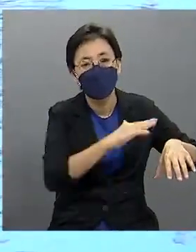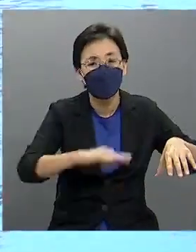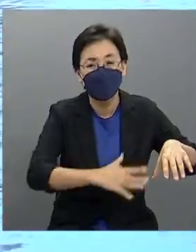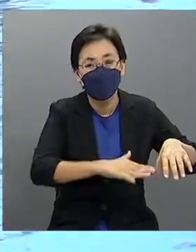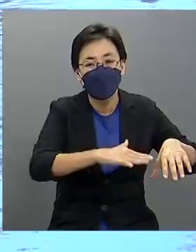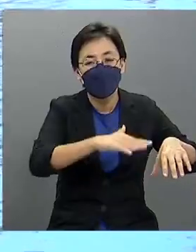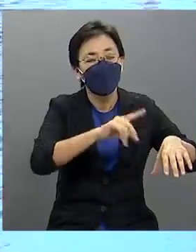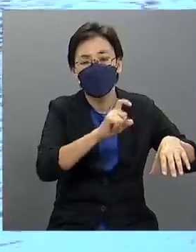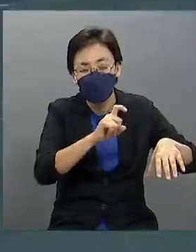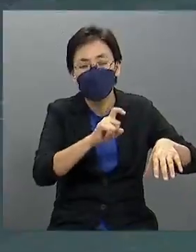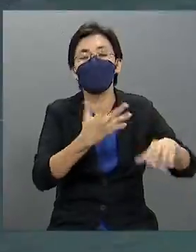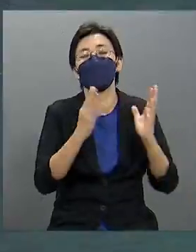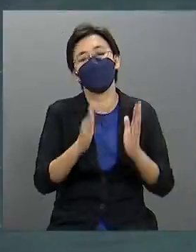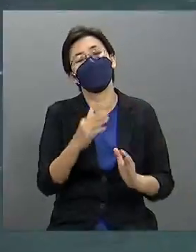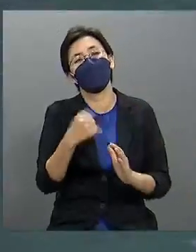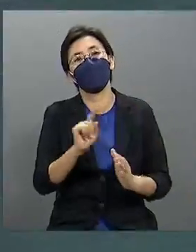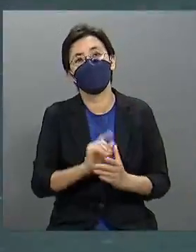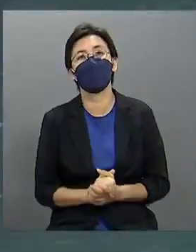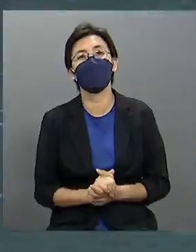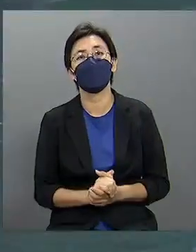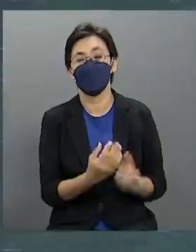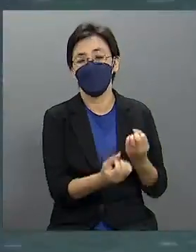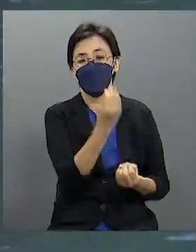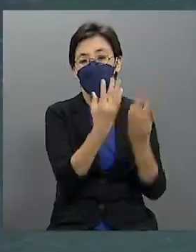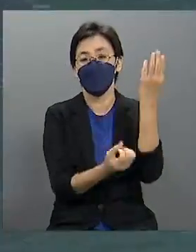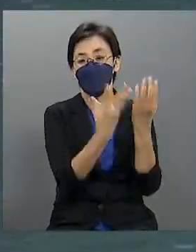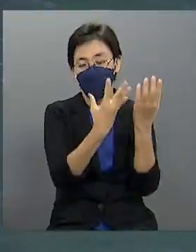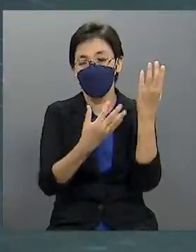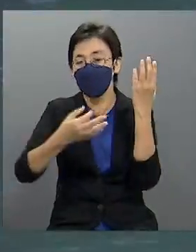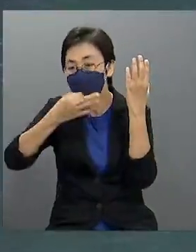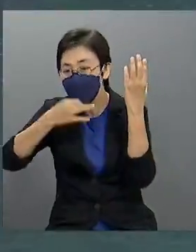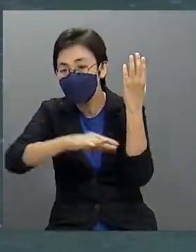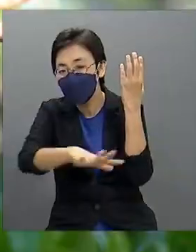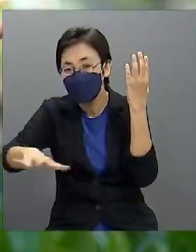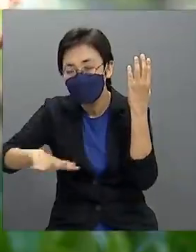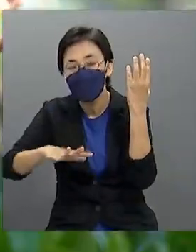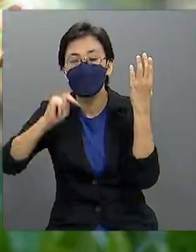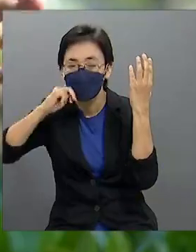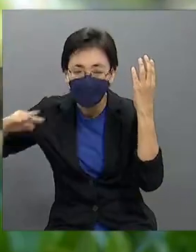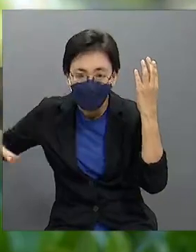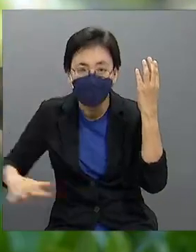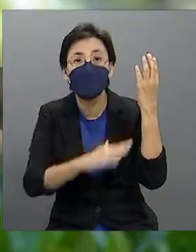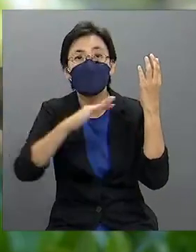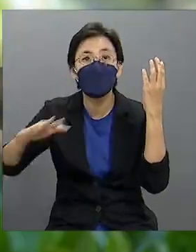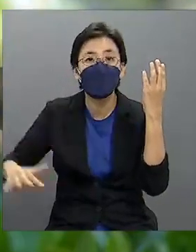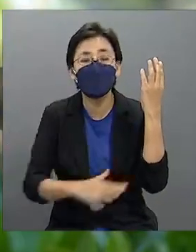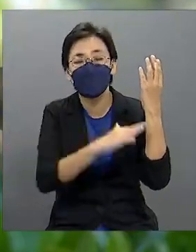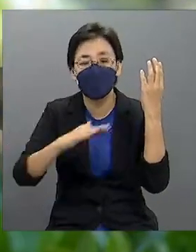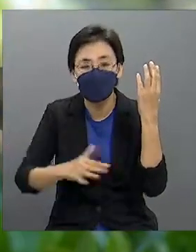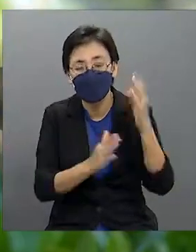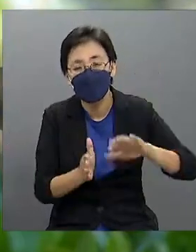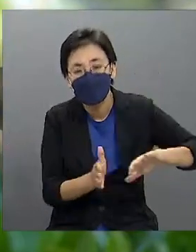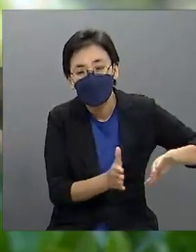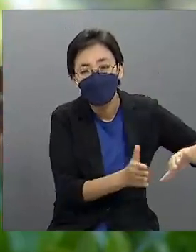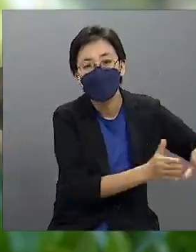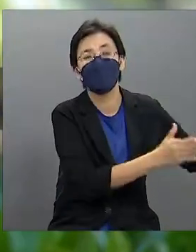มนจะกัดเส้อปาktมาเรๆ จน นแะ จนมาแย่นี้เลยที่เกิลมใหญ่ที่วาน้